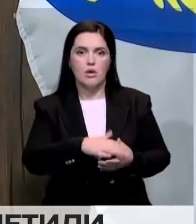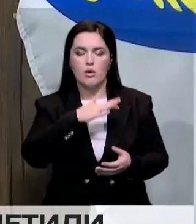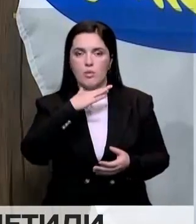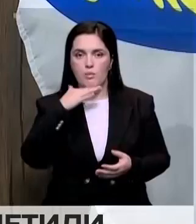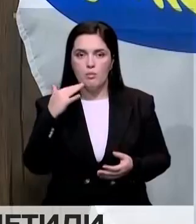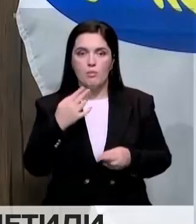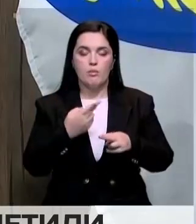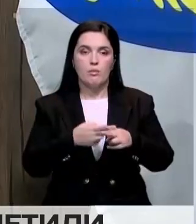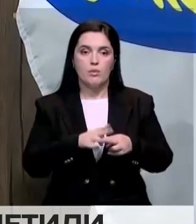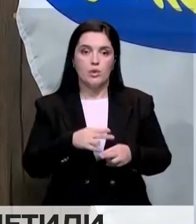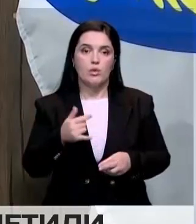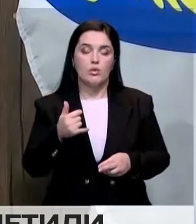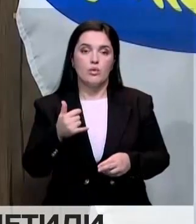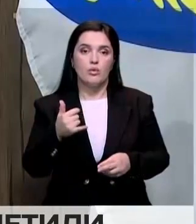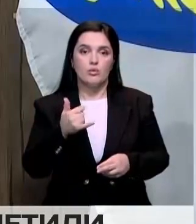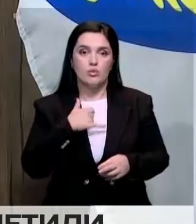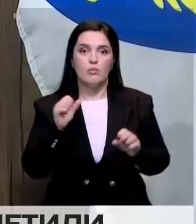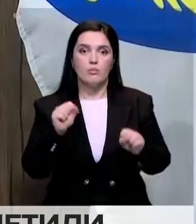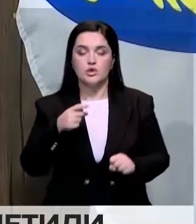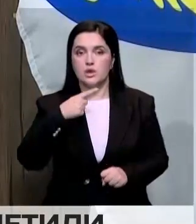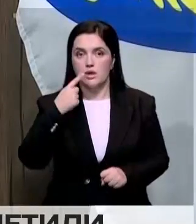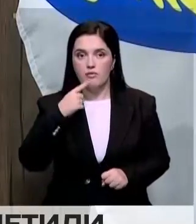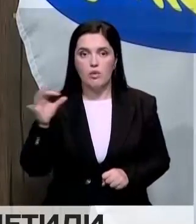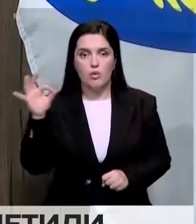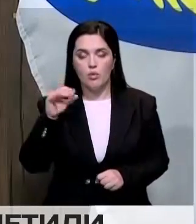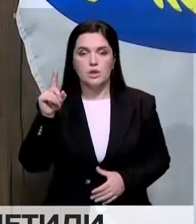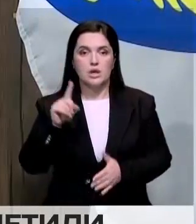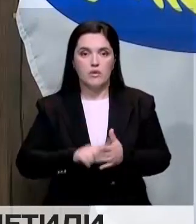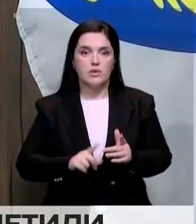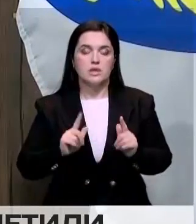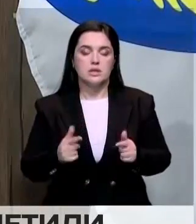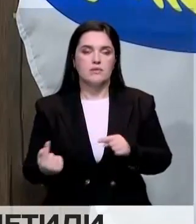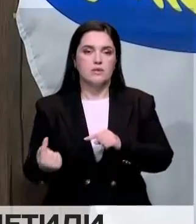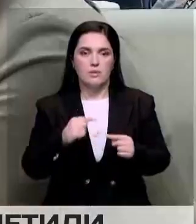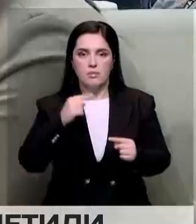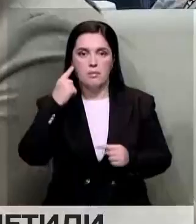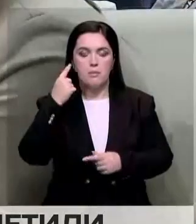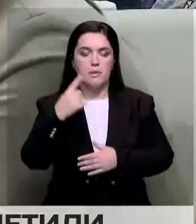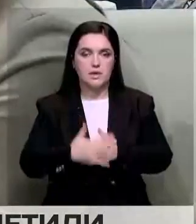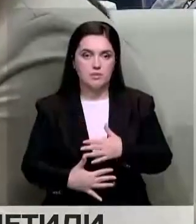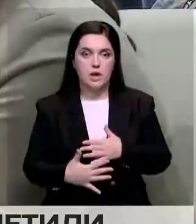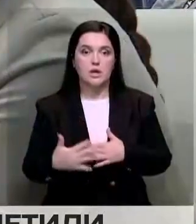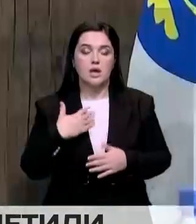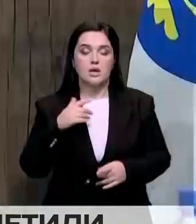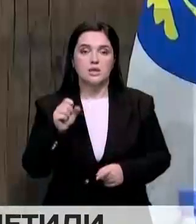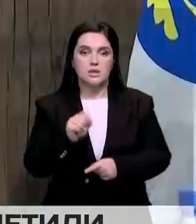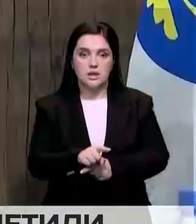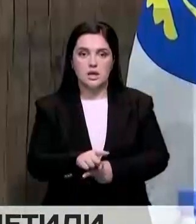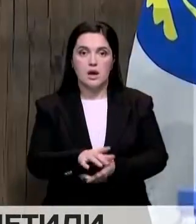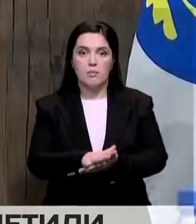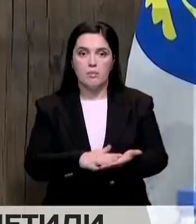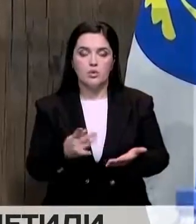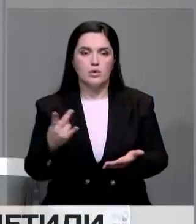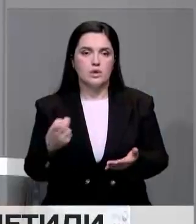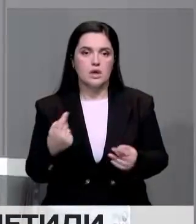многоэтническом пространстве нашей страны можно говорить о доверии, согласии и взаимопонимании. Наша задача – дальнейшее усиление